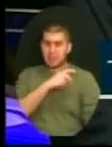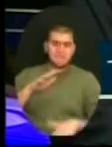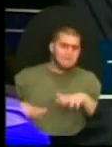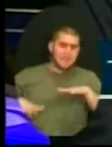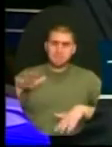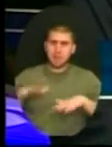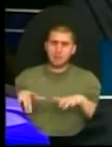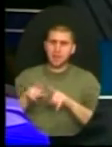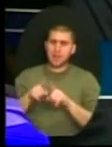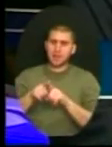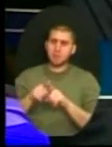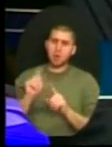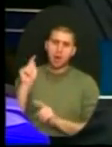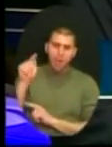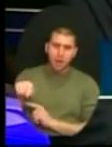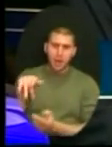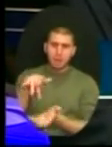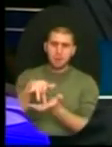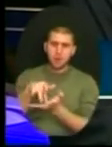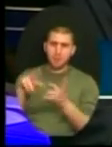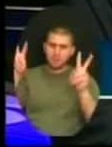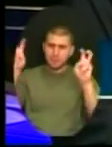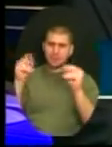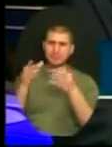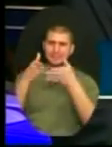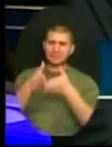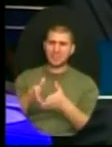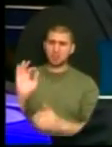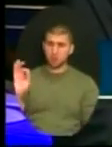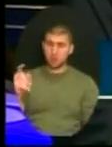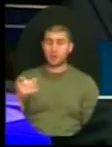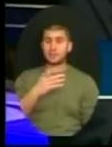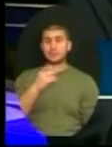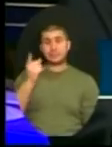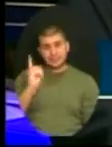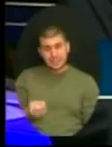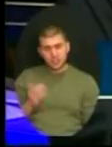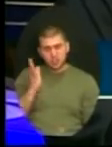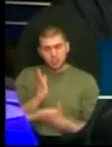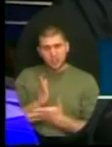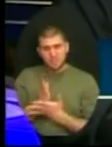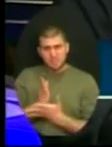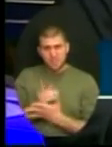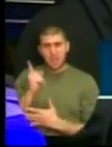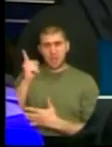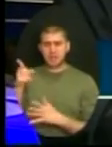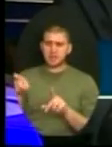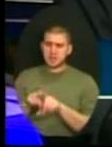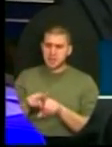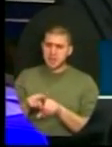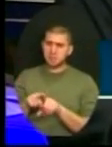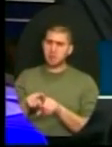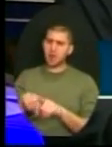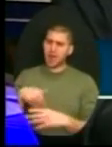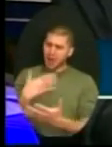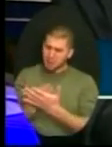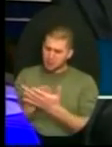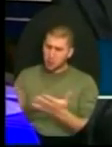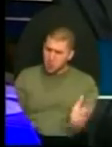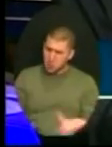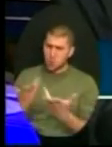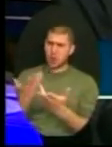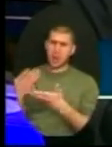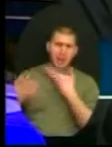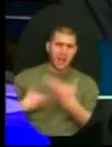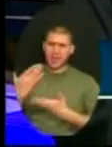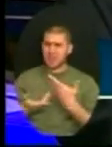מתמעמה להגון בנמל עם הספינה. יפה. ורצו היה שכבר יזוז, יביאו את ההמלצות, יביאו את כל